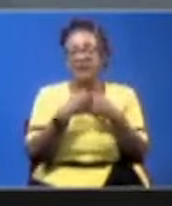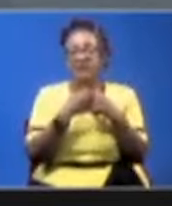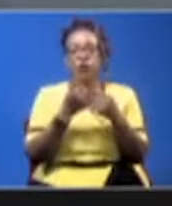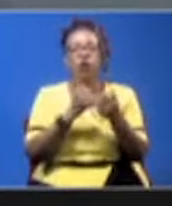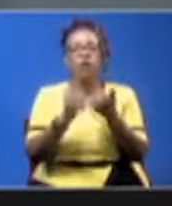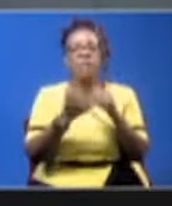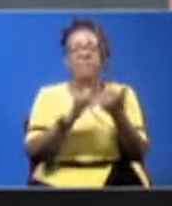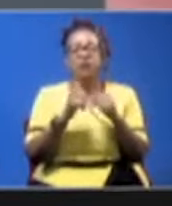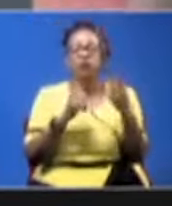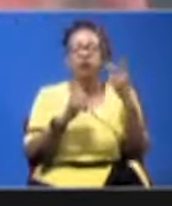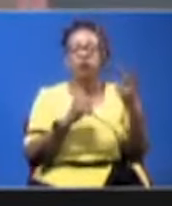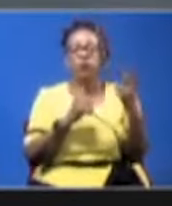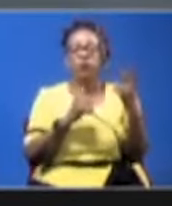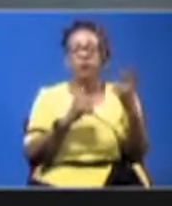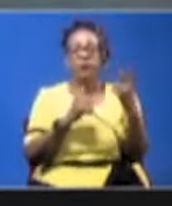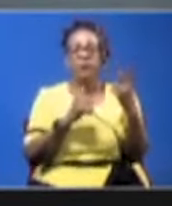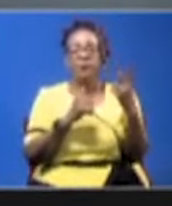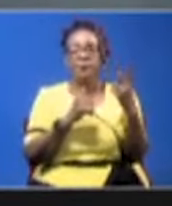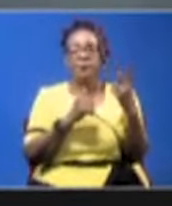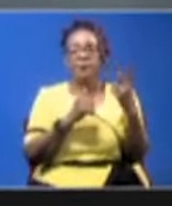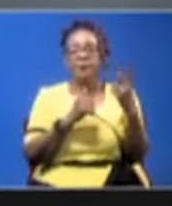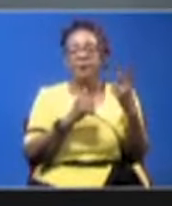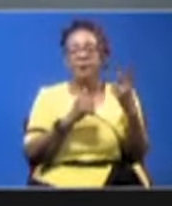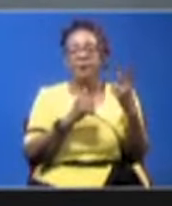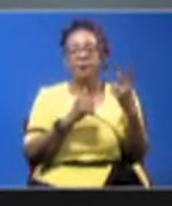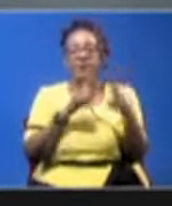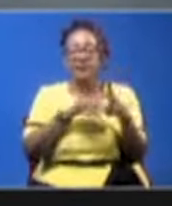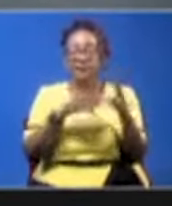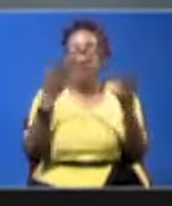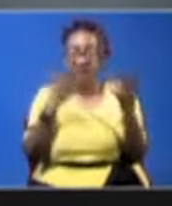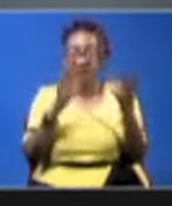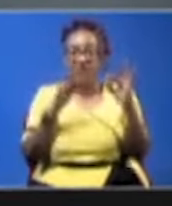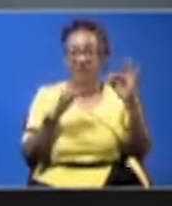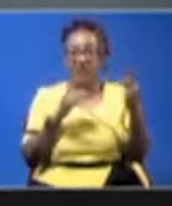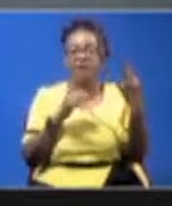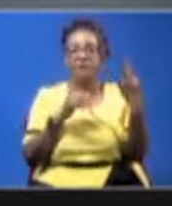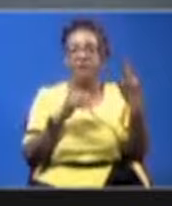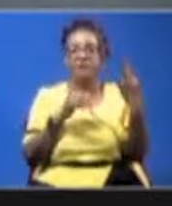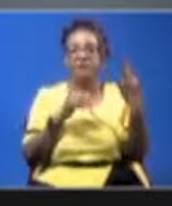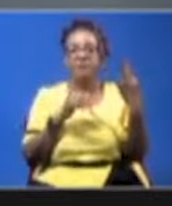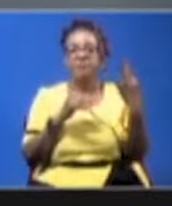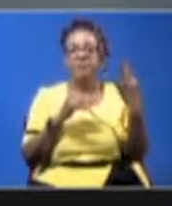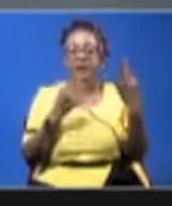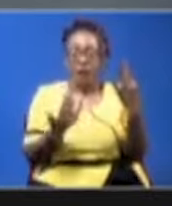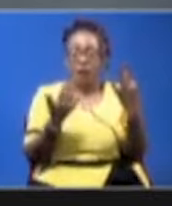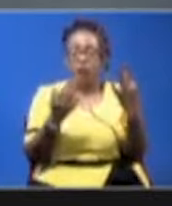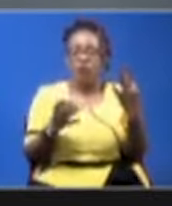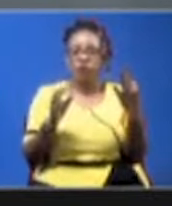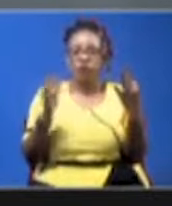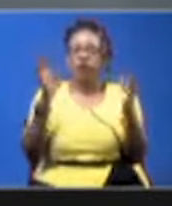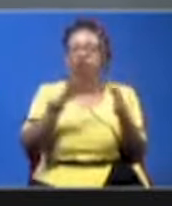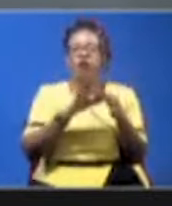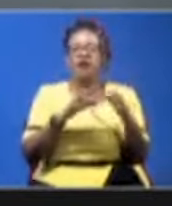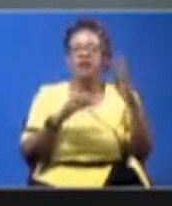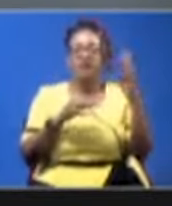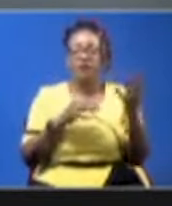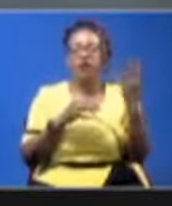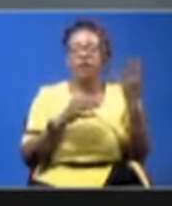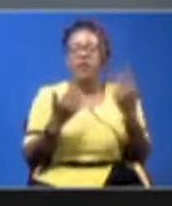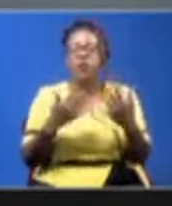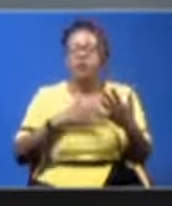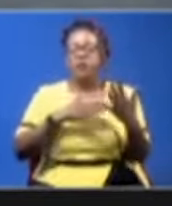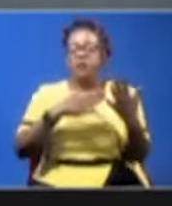mashindano mawili immediately. Walipomaliza shindano la tatu wameunga la nne. So pumzi zao ni kidogo